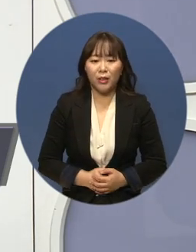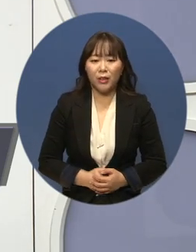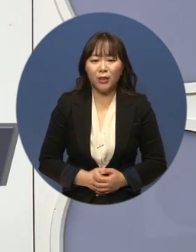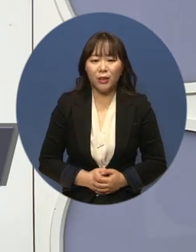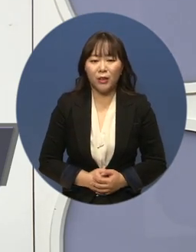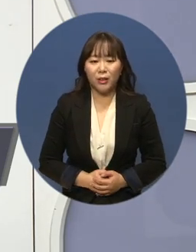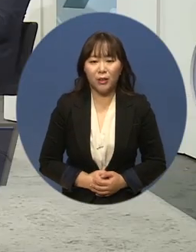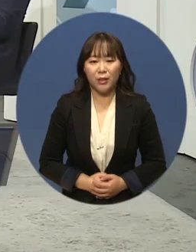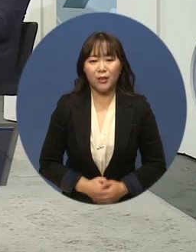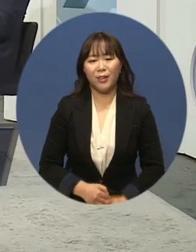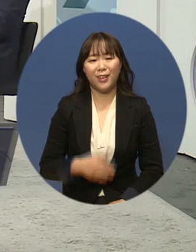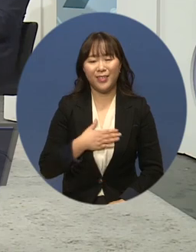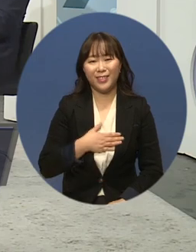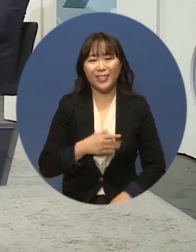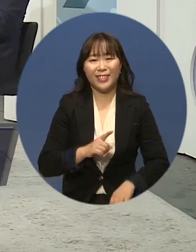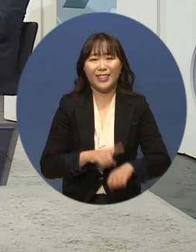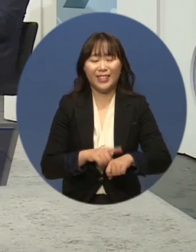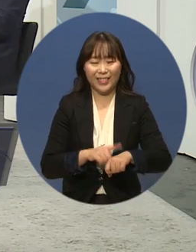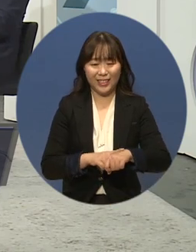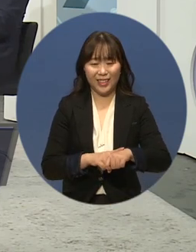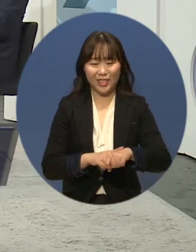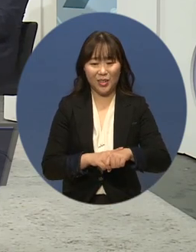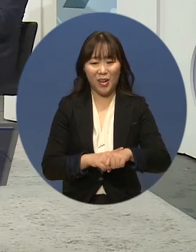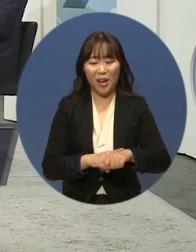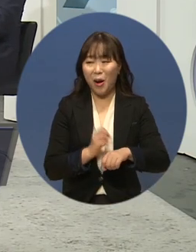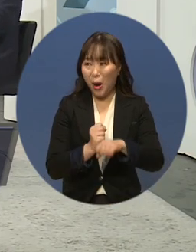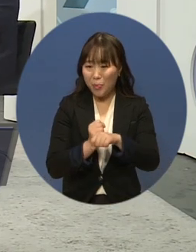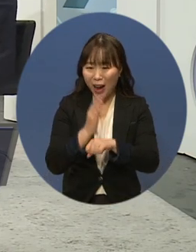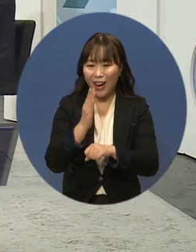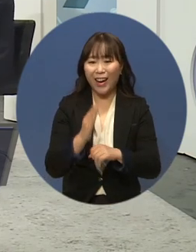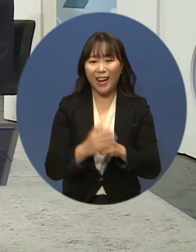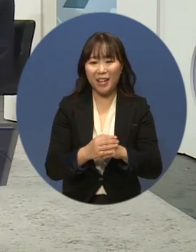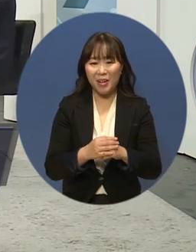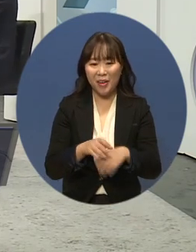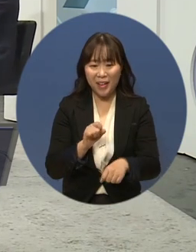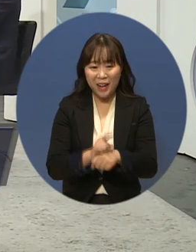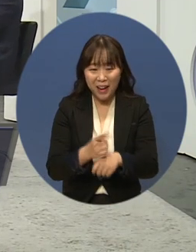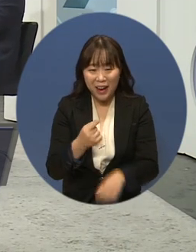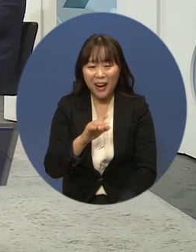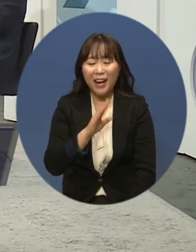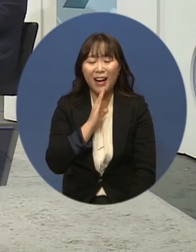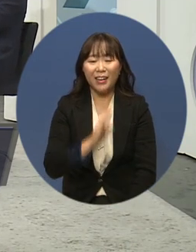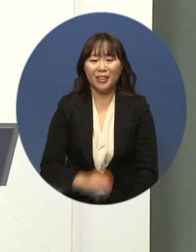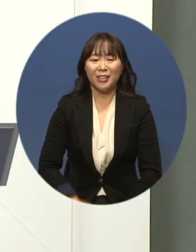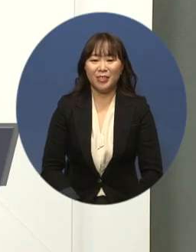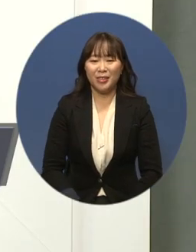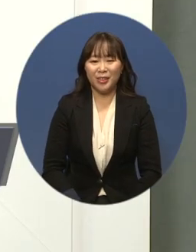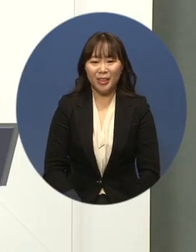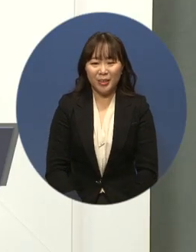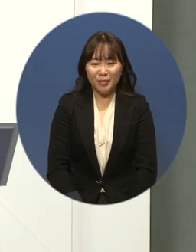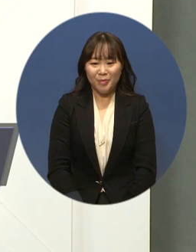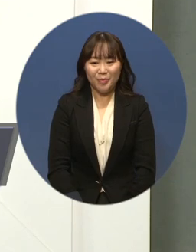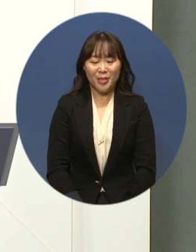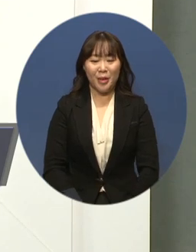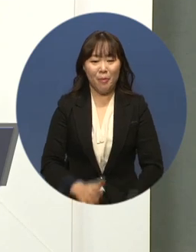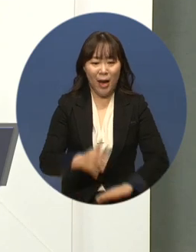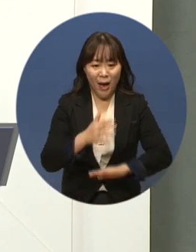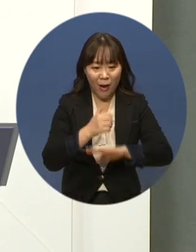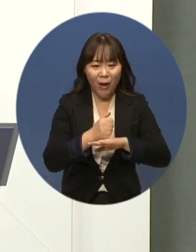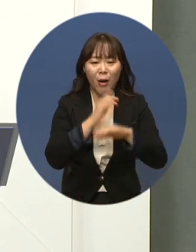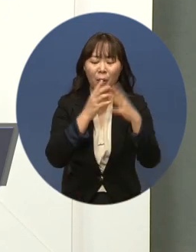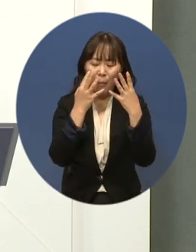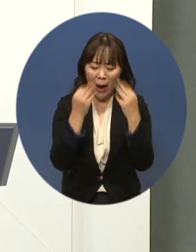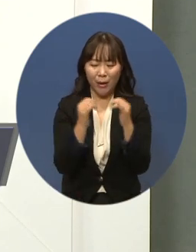알겠습니다. 네, 그렇습니다. 시간이 그냥 벌써 다 돼버렸어요. 그렇게 흘렀어요. 끝으로